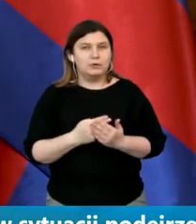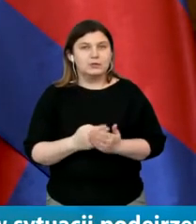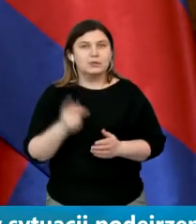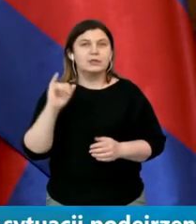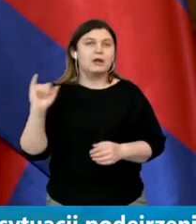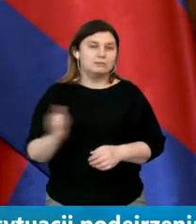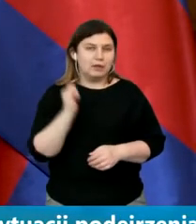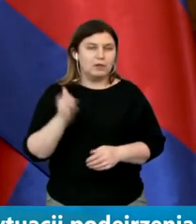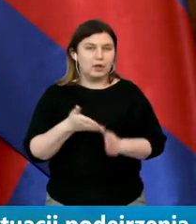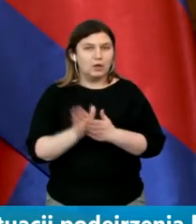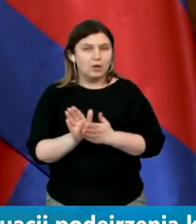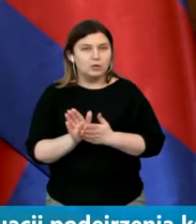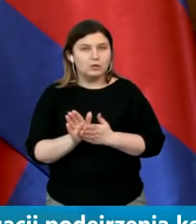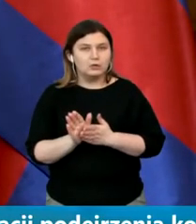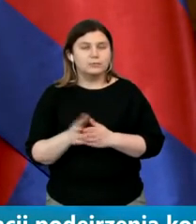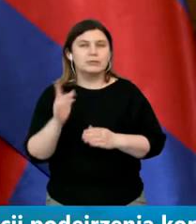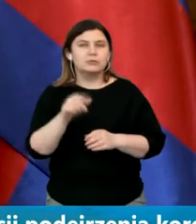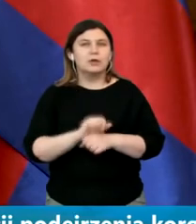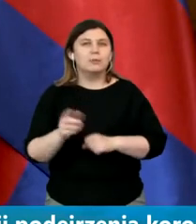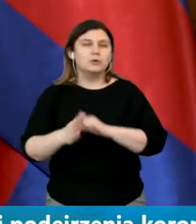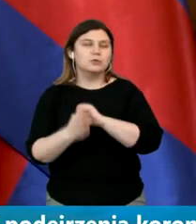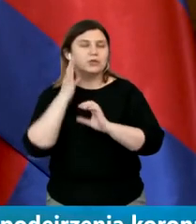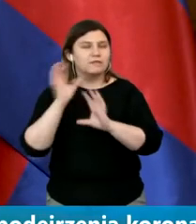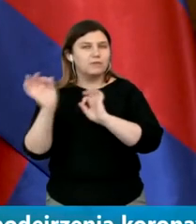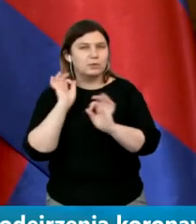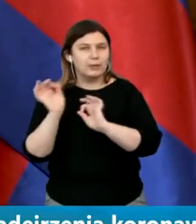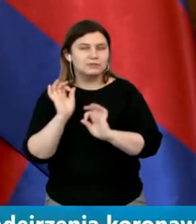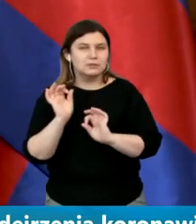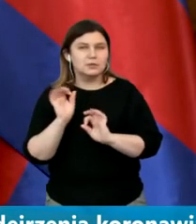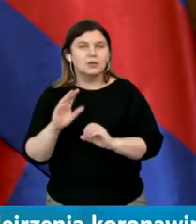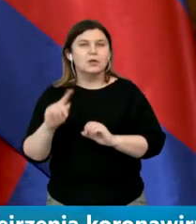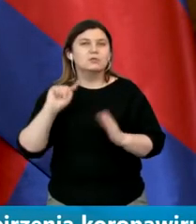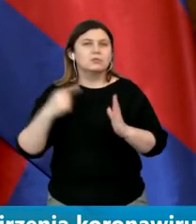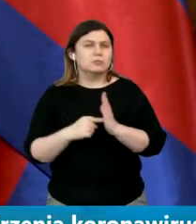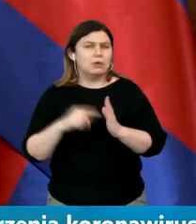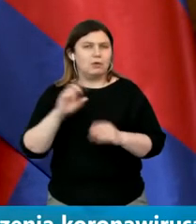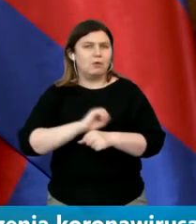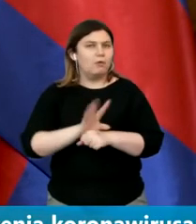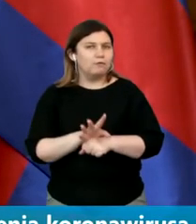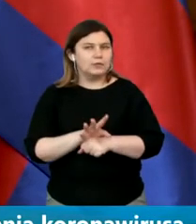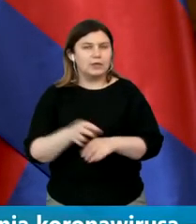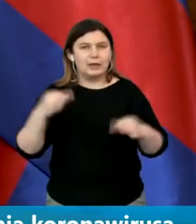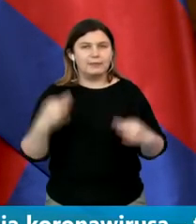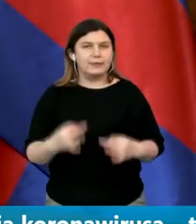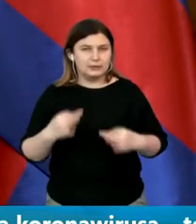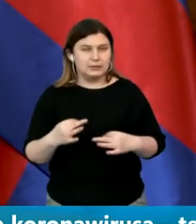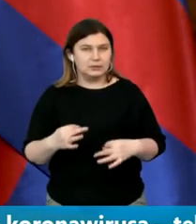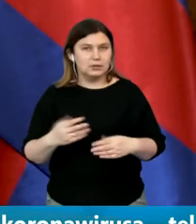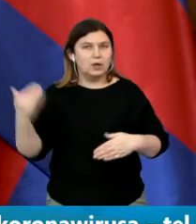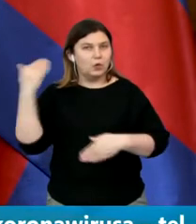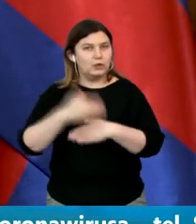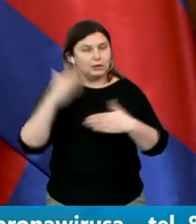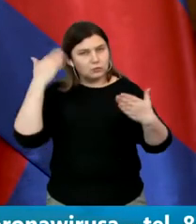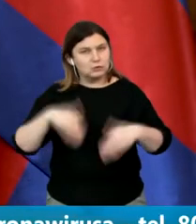zwykle rozpoczynam od podstawowych informacji dotyczących COVID-u. W tej chwili w ciągu ostatniej